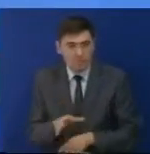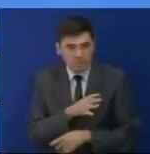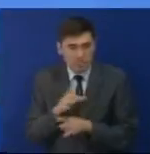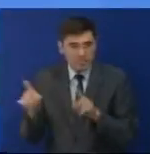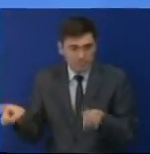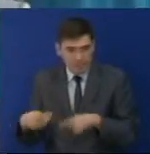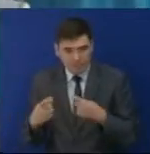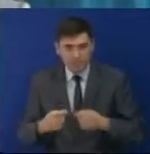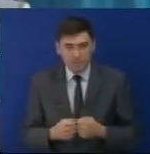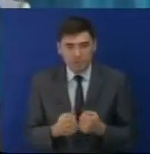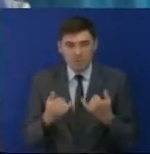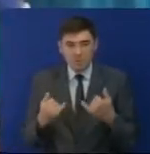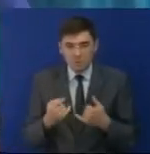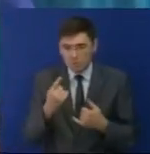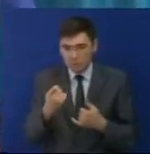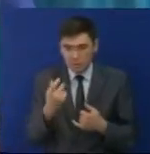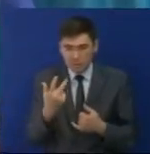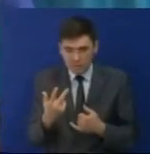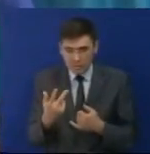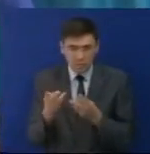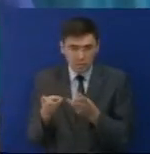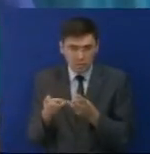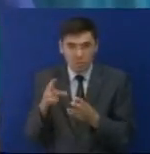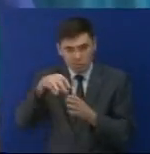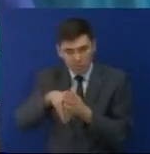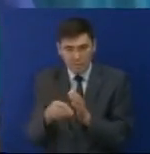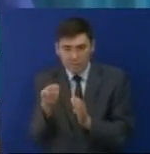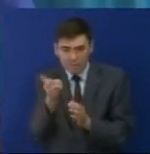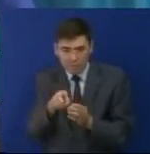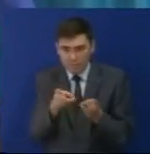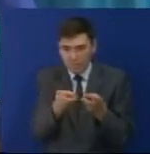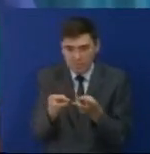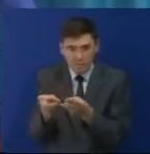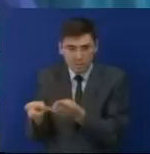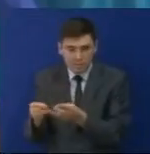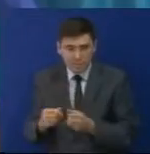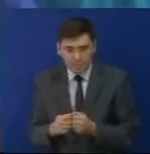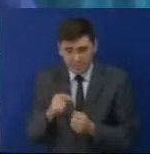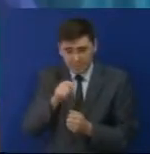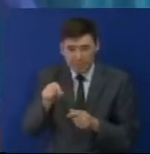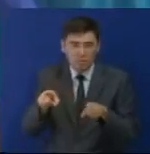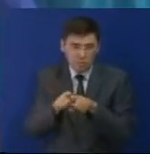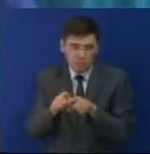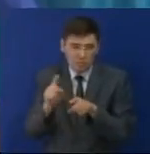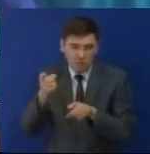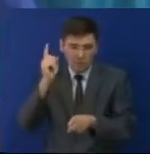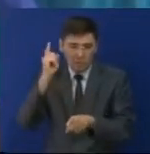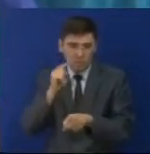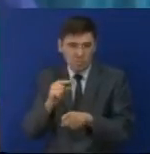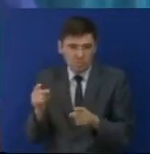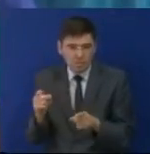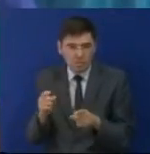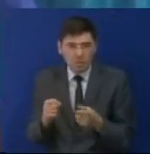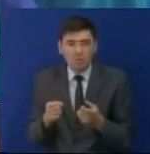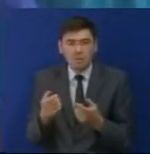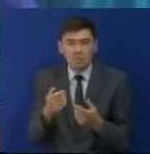бізде 103 деген котельный бар. Ол жерде 2 котельный. Ол котельнилер осы жылдардың ішінде тозып жеткен. Ол районда